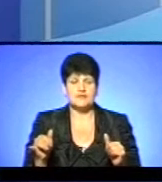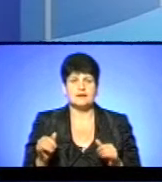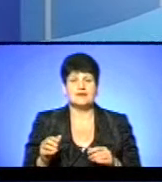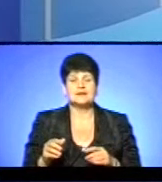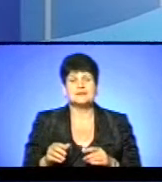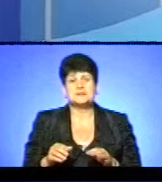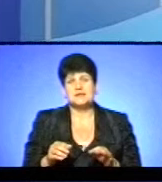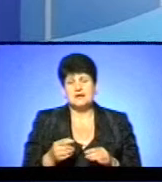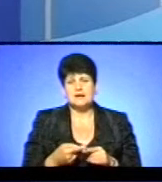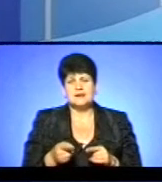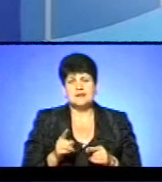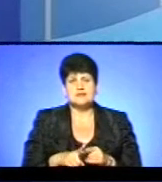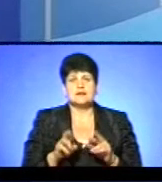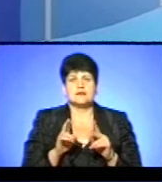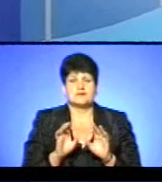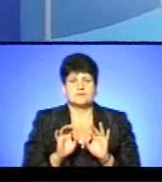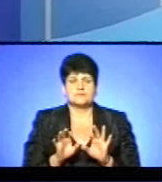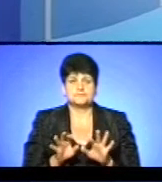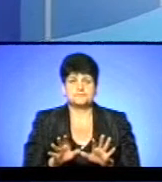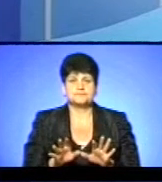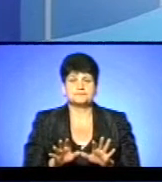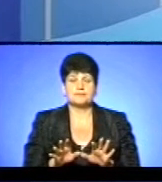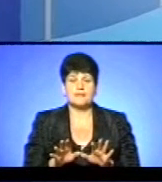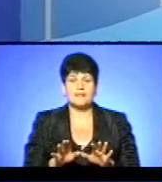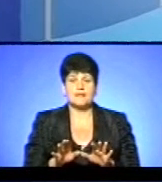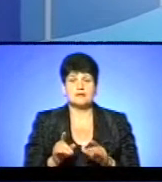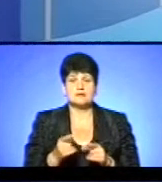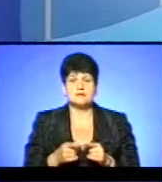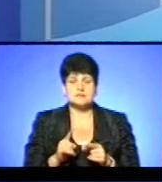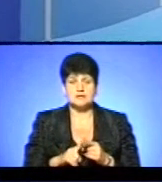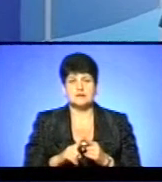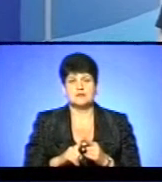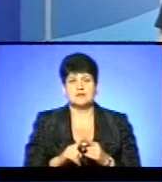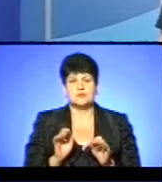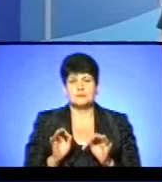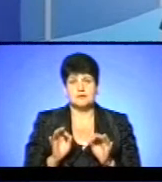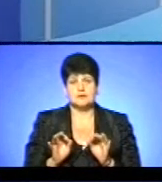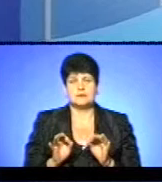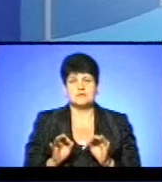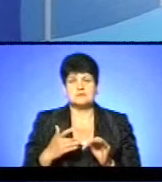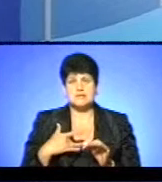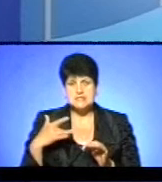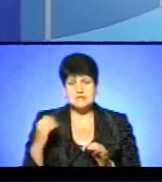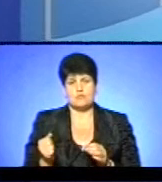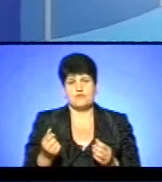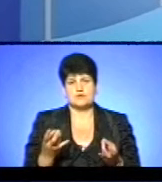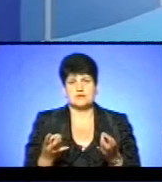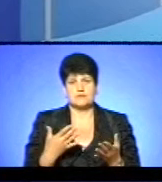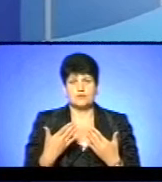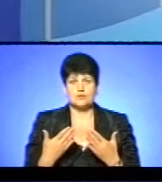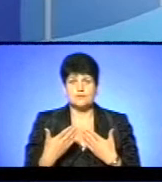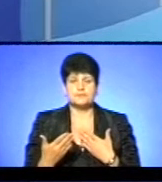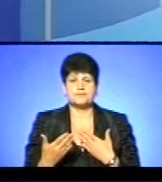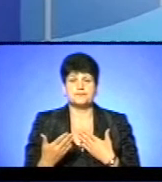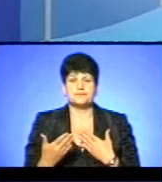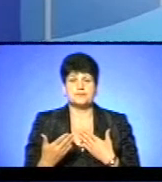небезпечний. Небезпечний, якщо так перейти на шутки, небезпечний для здоров'я, тому що рибаки принципово ставляться до цього. Тобто рибаки десь можуть підпортити їм